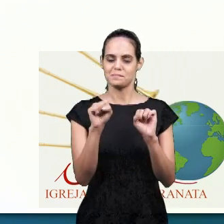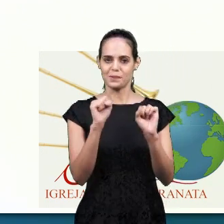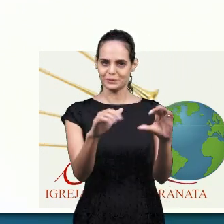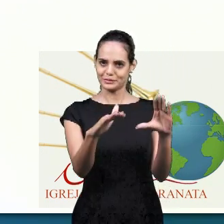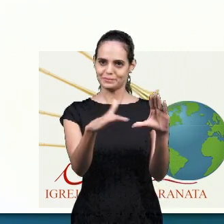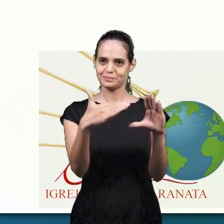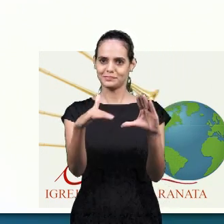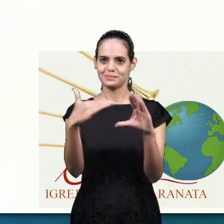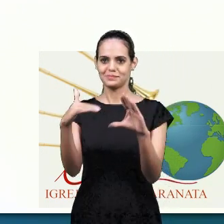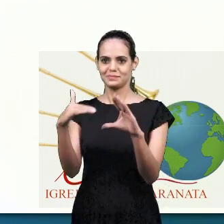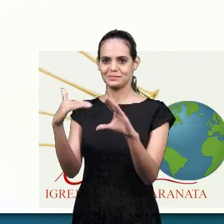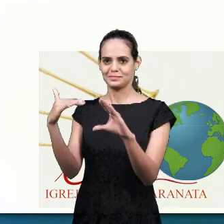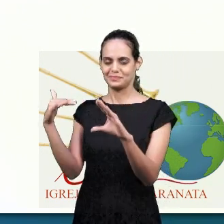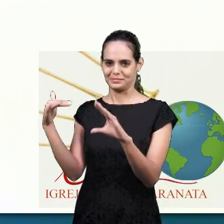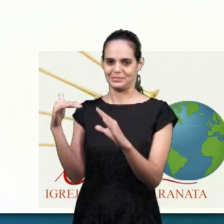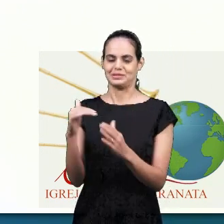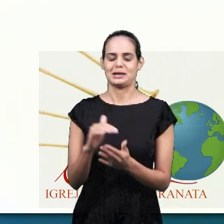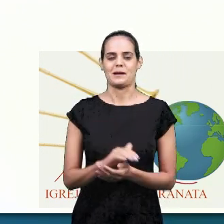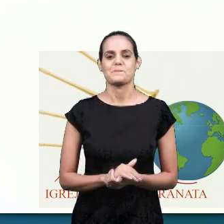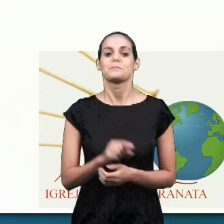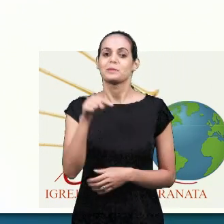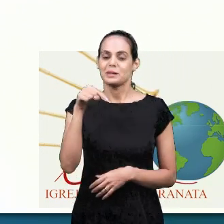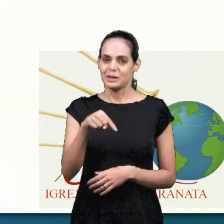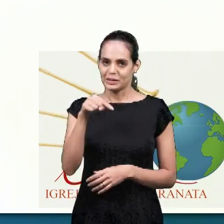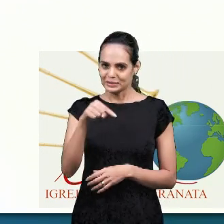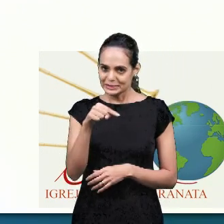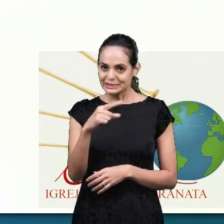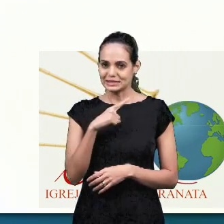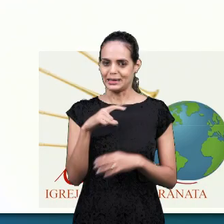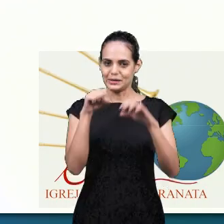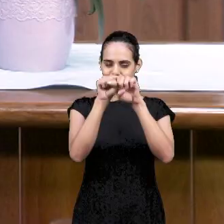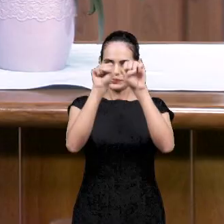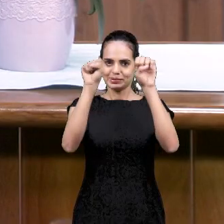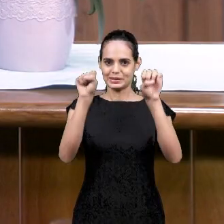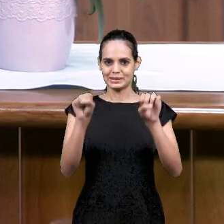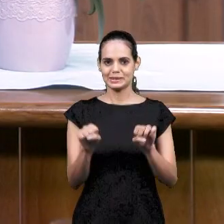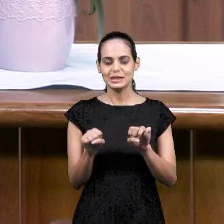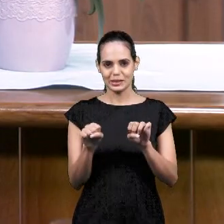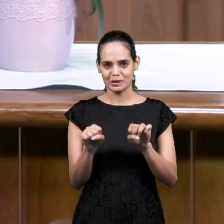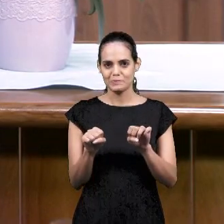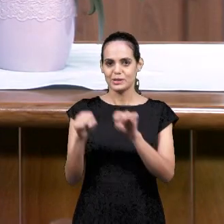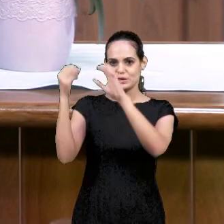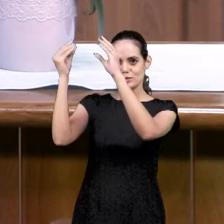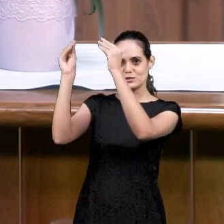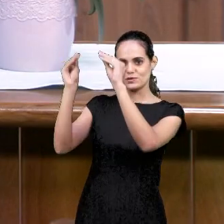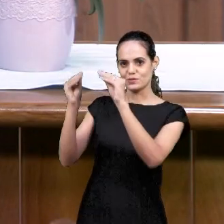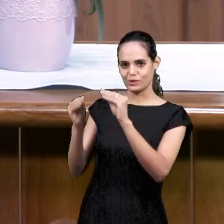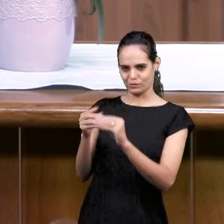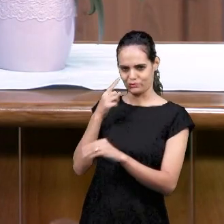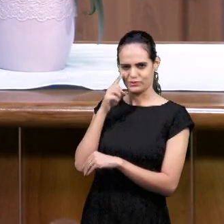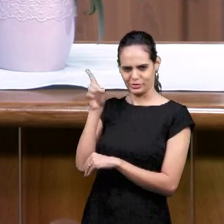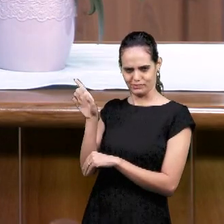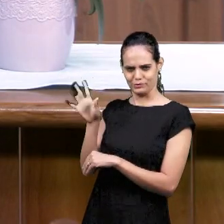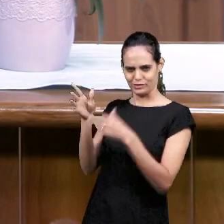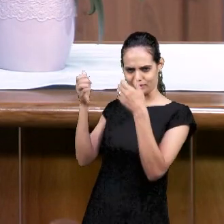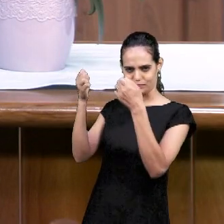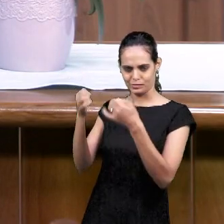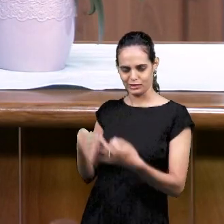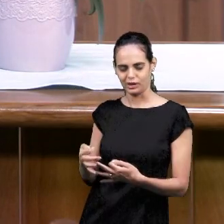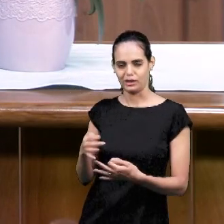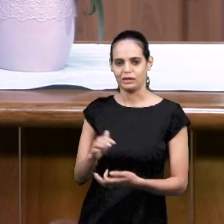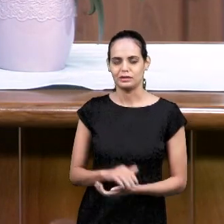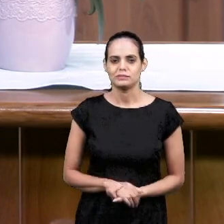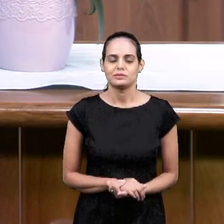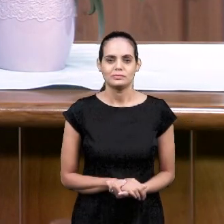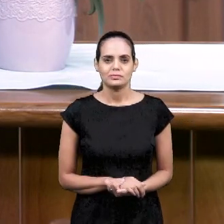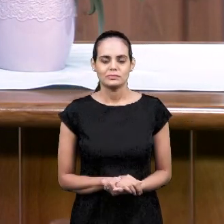pouvez envoyer que notre personnel va recevoir la vidéo et va le traiter. Donc, nous